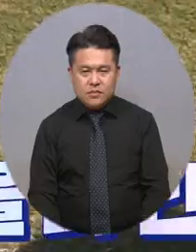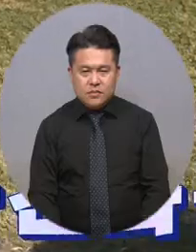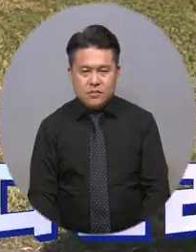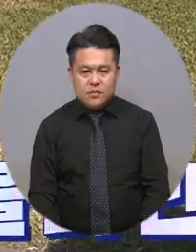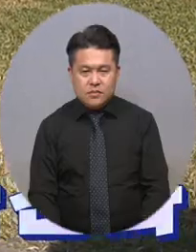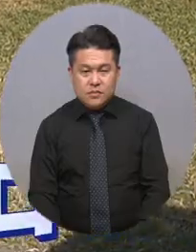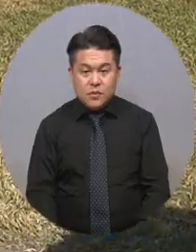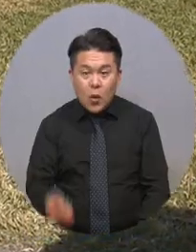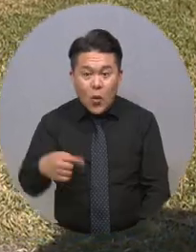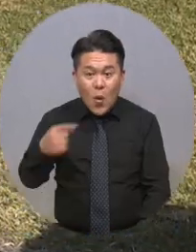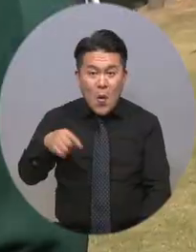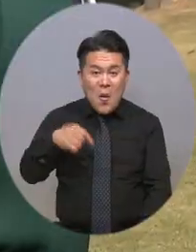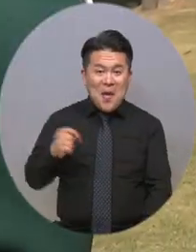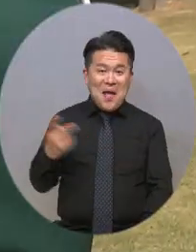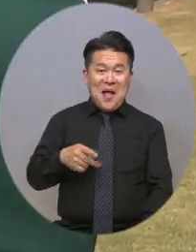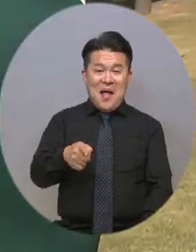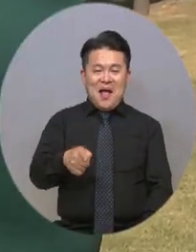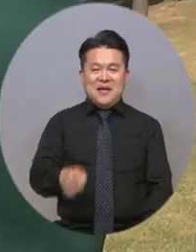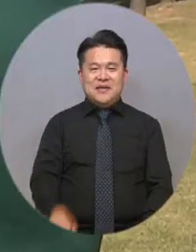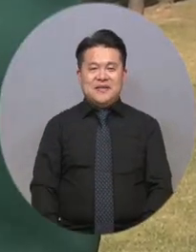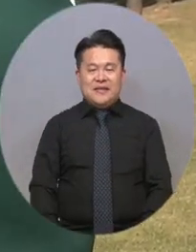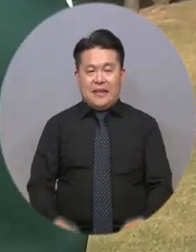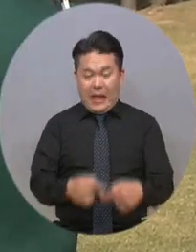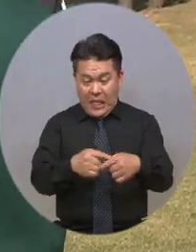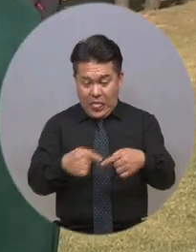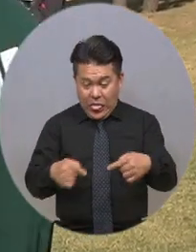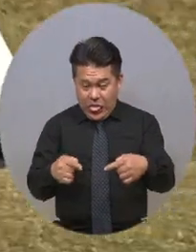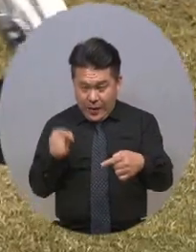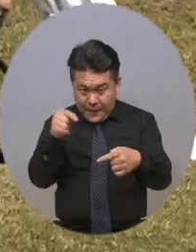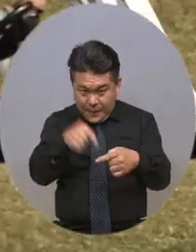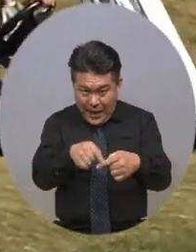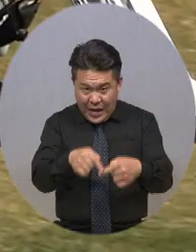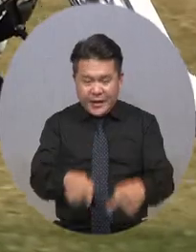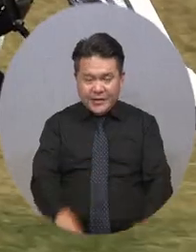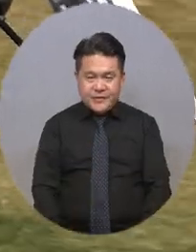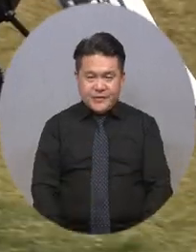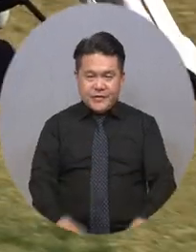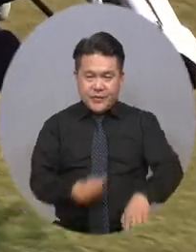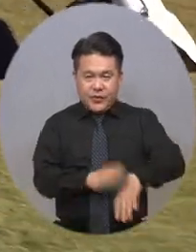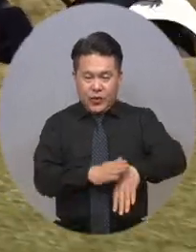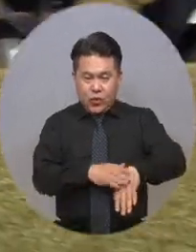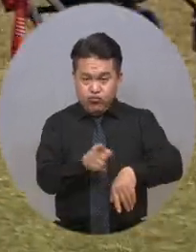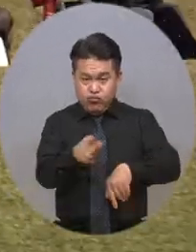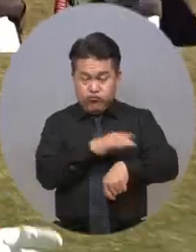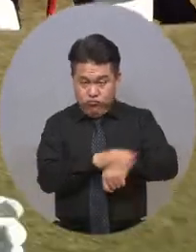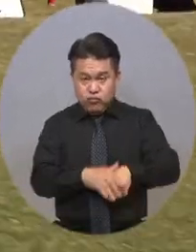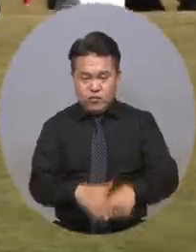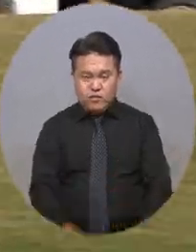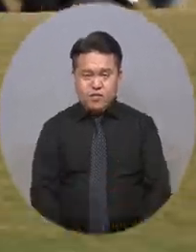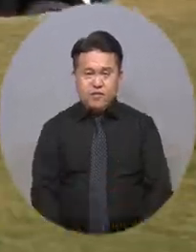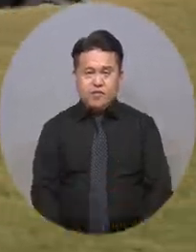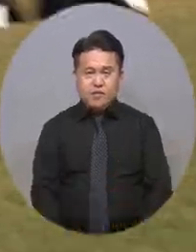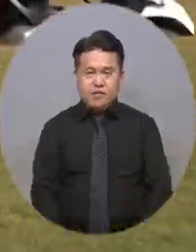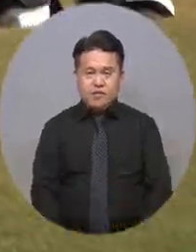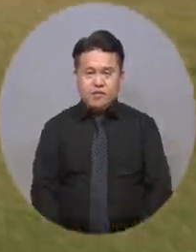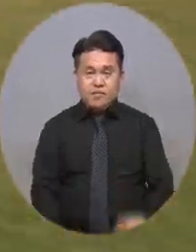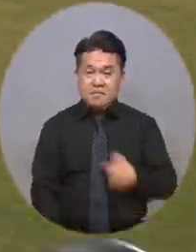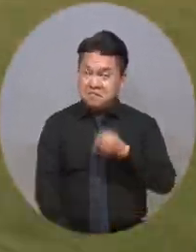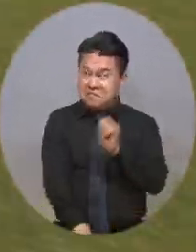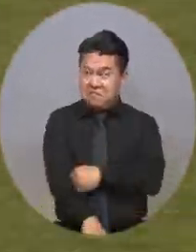올라간다 올라간다 올라간다 올라간다. 오 왼쪽 걸렸어. 근데 근처로 간 것 같은데? 왼쪽으로 잘 쳤어. 굿샷. 어, 그래. 잘